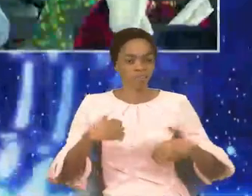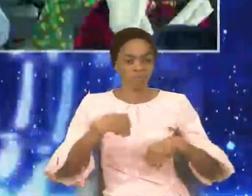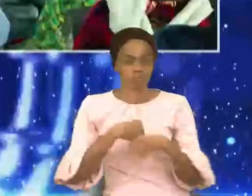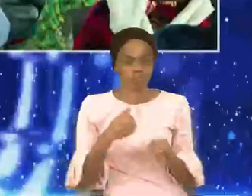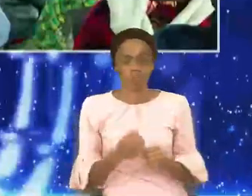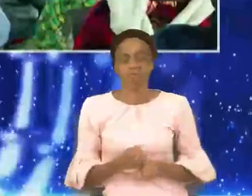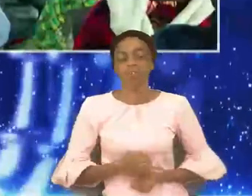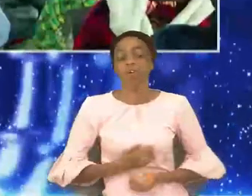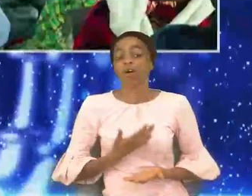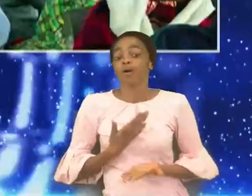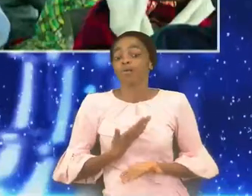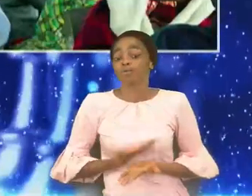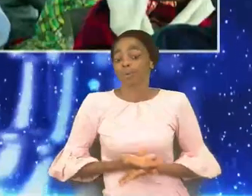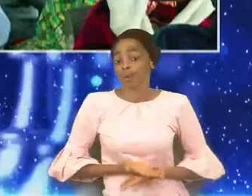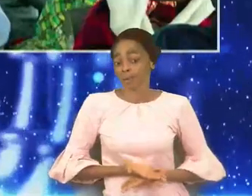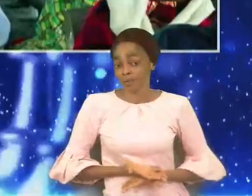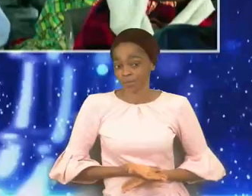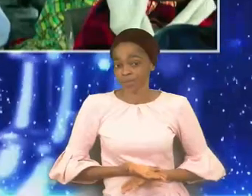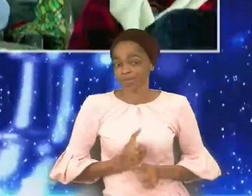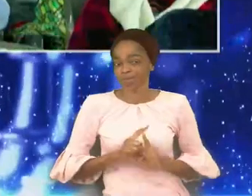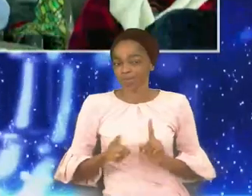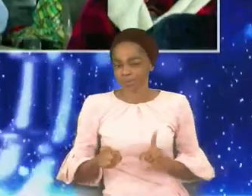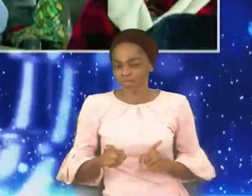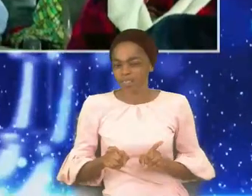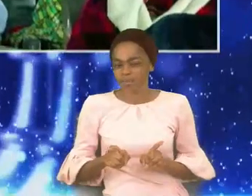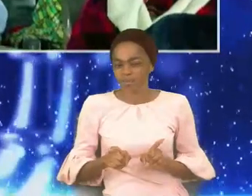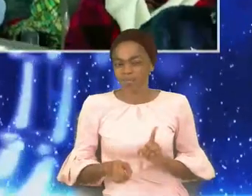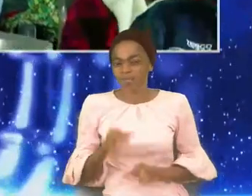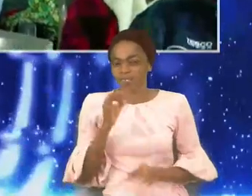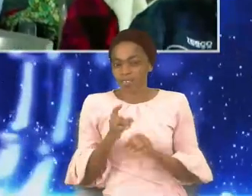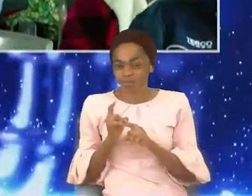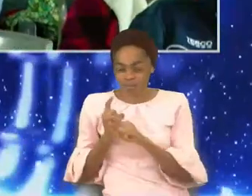faite. Si vous ne l'adorez pas,